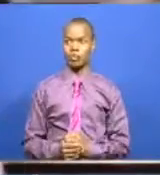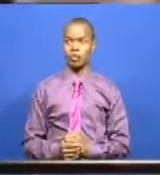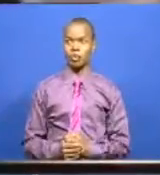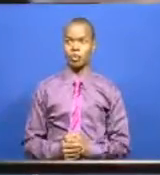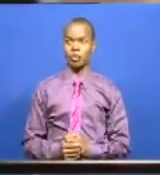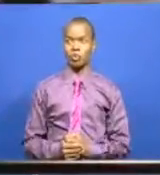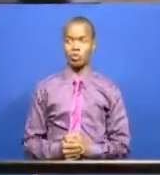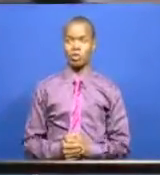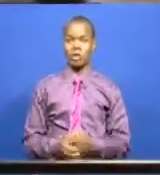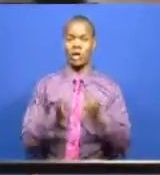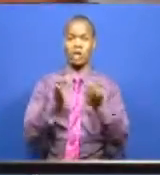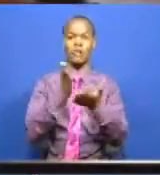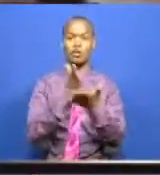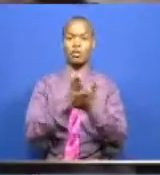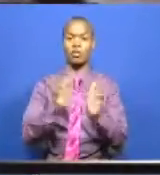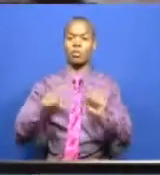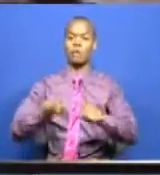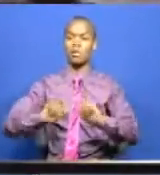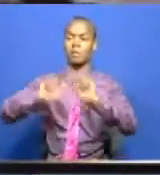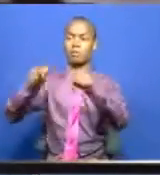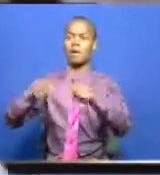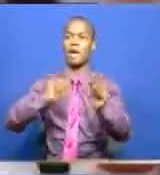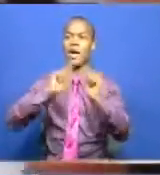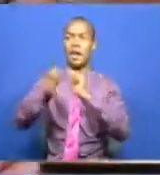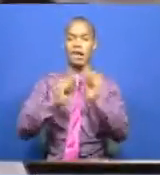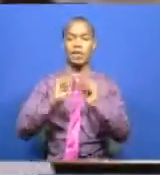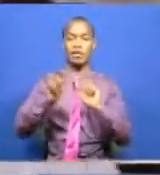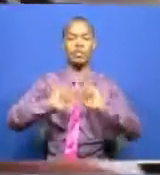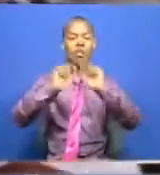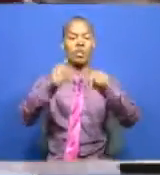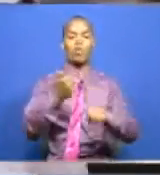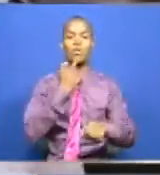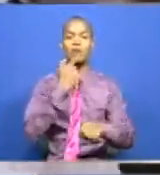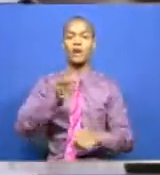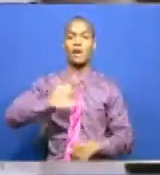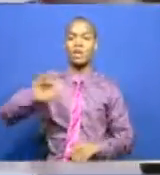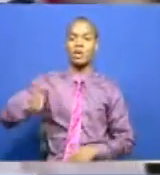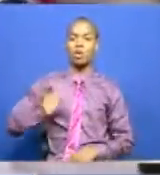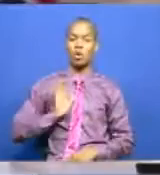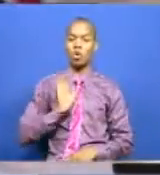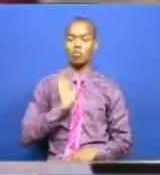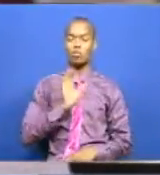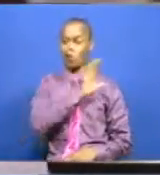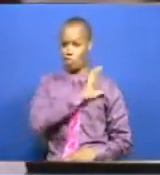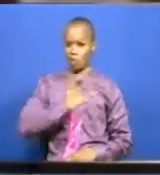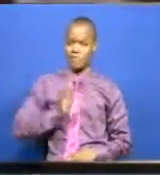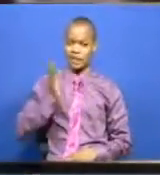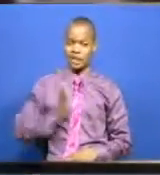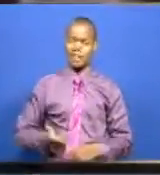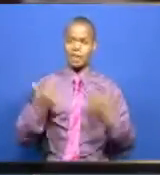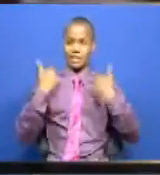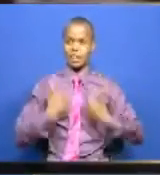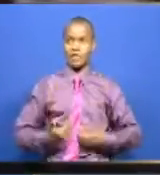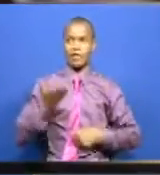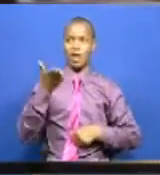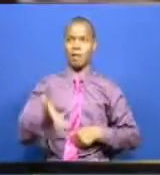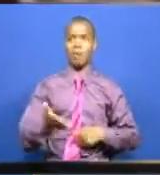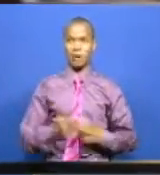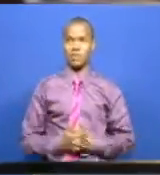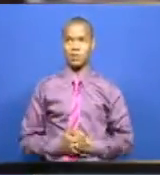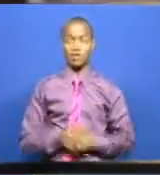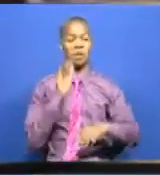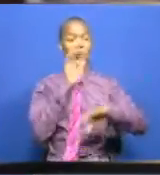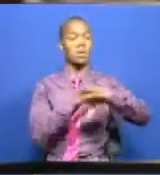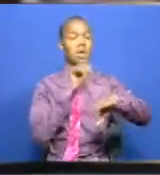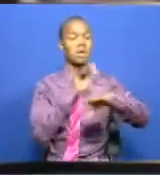Mujipeleke kama ni interview hata kama hujaitwa, enda ukae hapo chini. Wapie county commission hata mimi niko hapa. Hakuna mtu atakuita